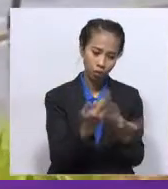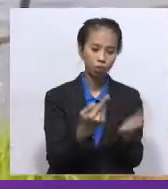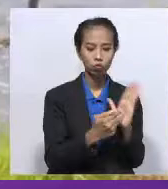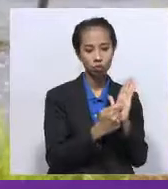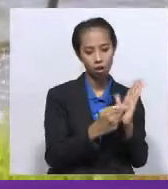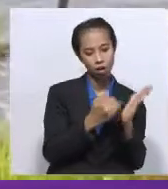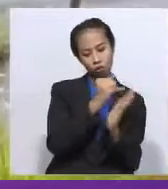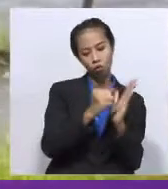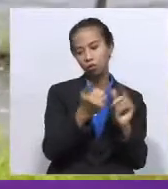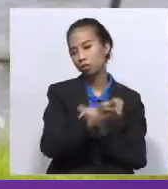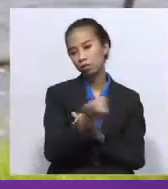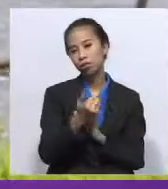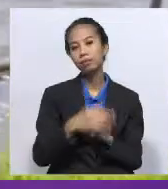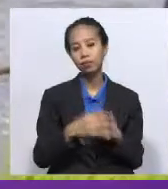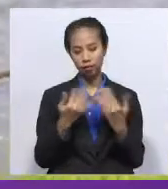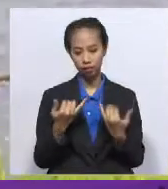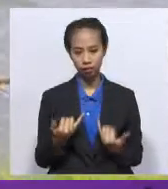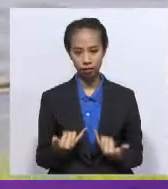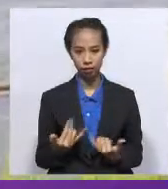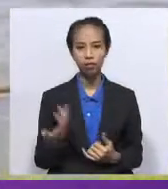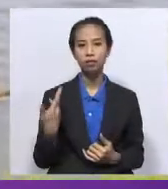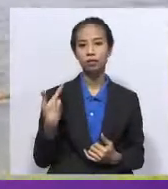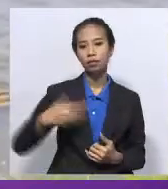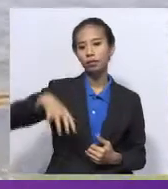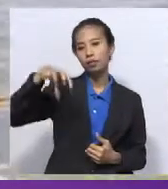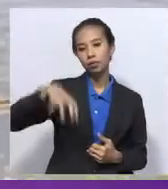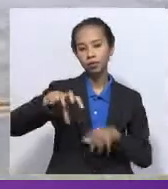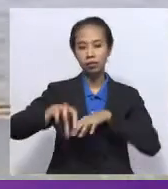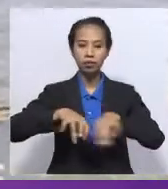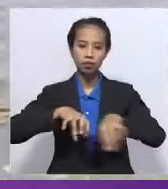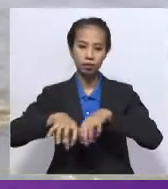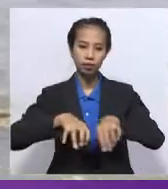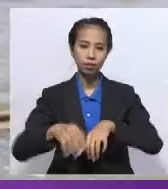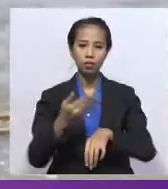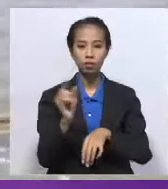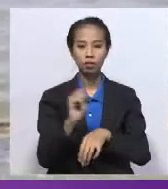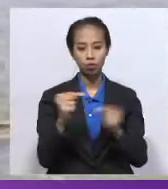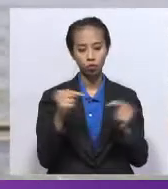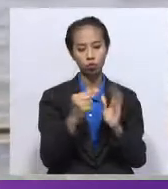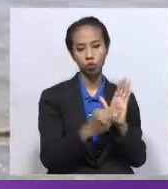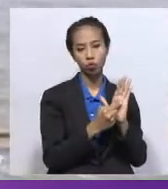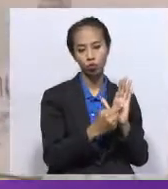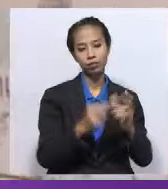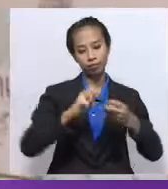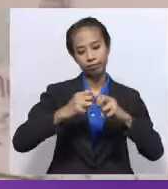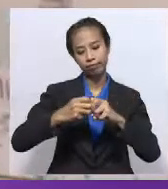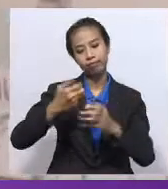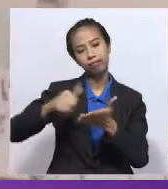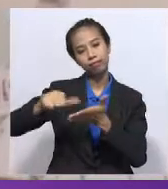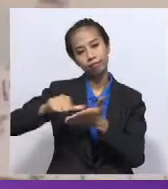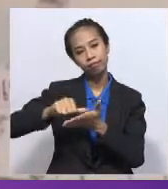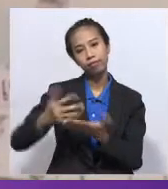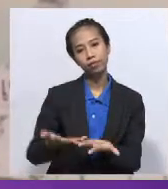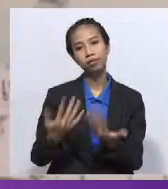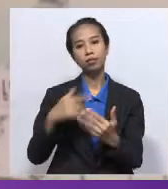ในประเทศพื้นที่แห่งนี้นะคะถือว่าเป็นพื้นที่ที่มีการบริหารจัดการเพื่อที่จะมาเป็นต้นแบบแก้ไขปัญหาไม่ว่าจะเป็นพื้น